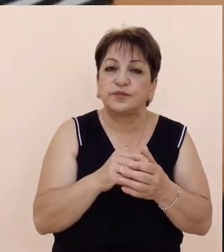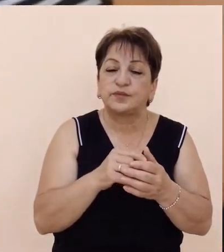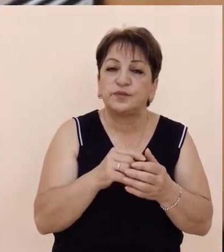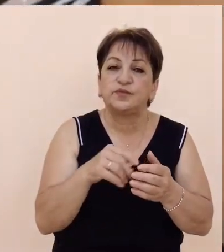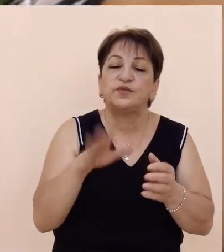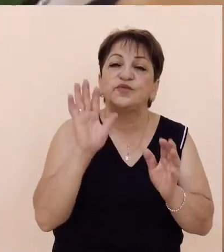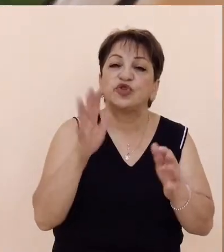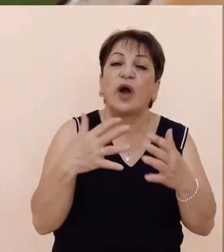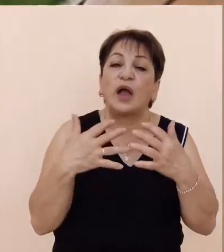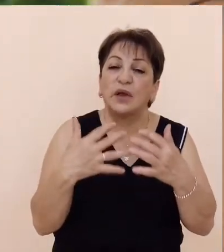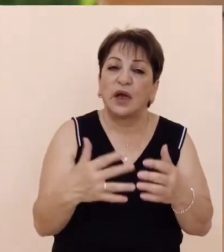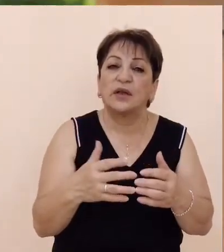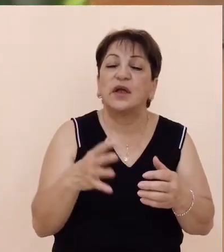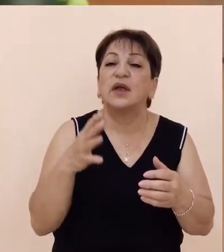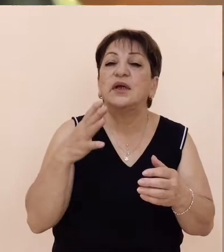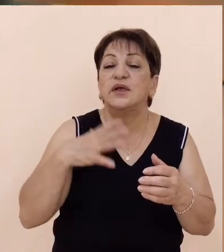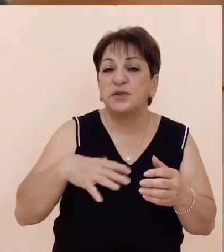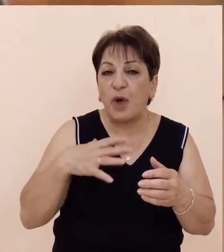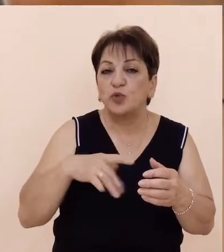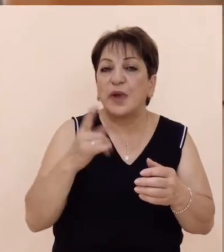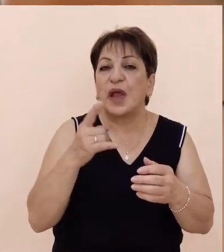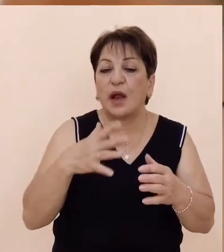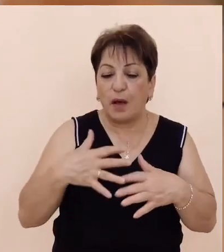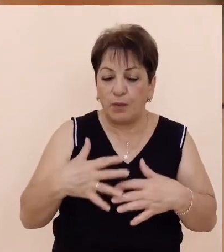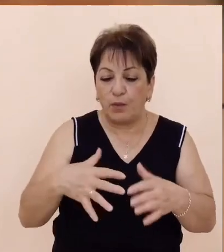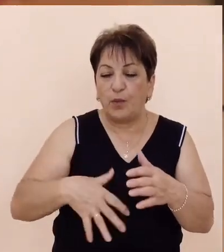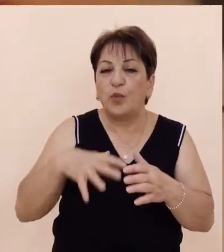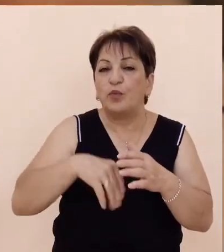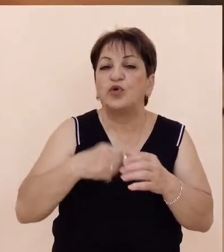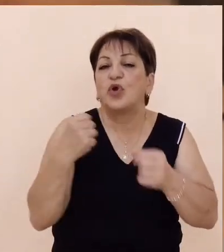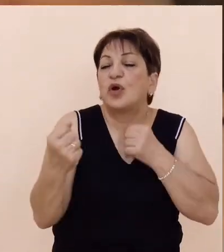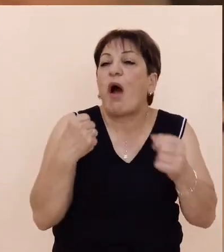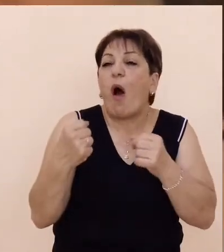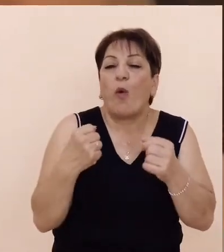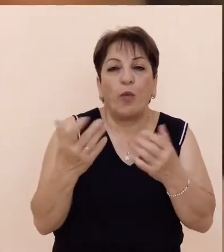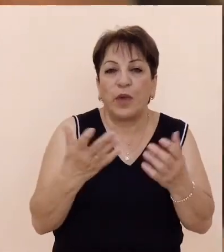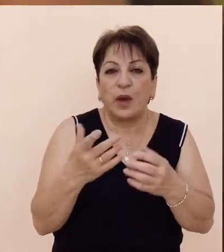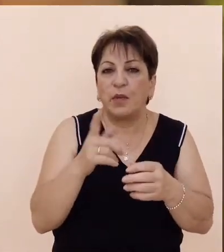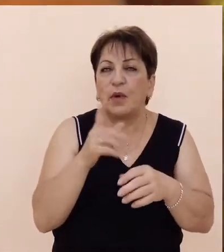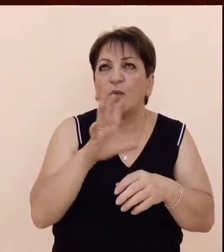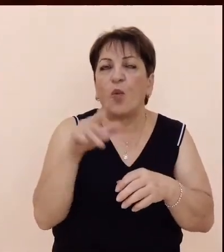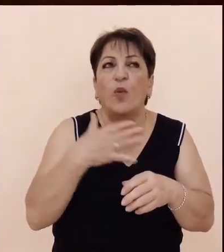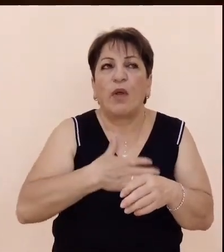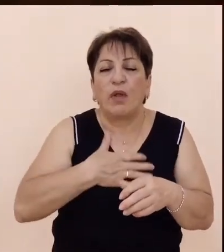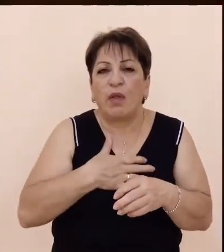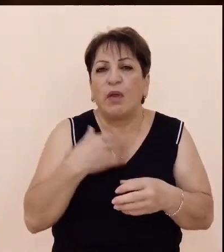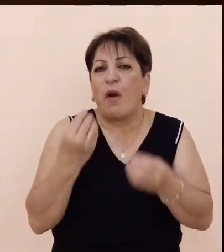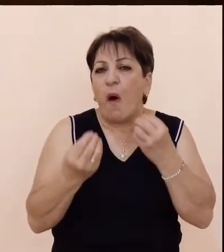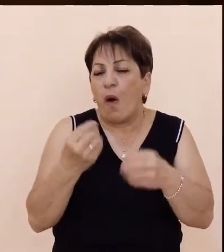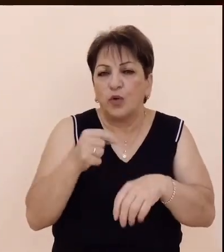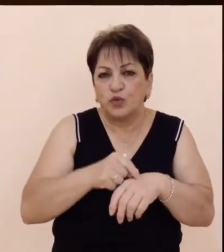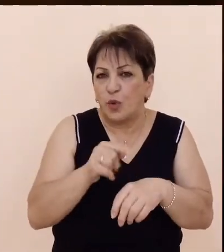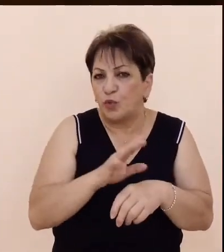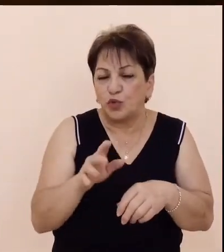անհամբեր սպասում են երեխայի խաղին, երբեմն անհանգստանալով, որ չեն զգում դա։ Պետք է հիշել, որ